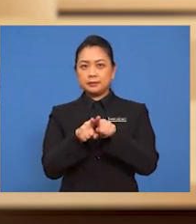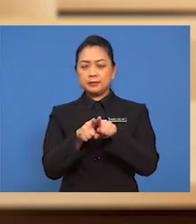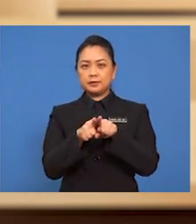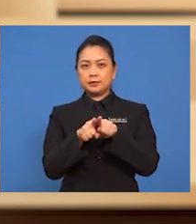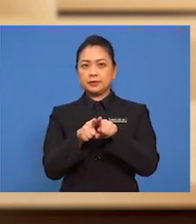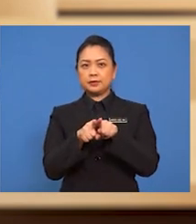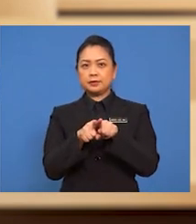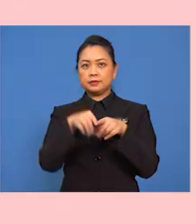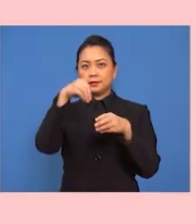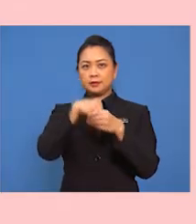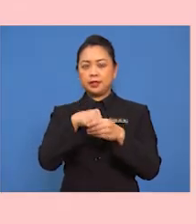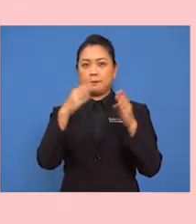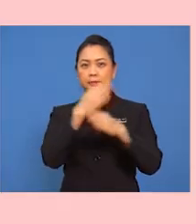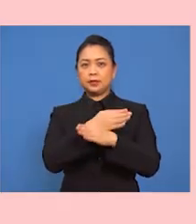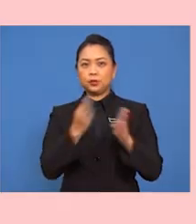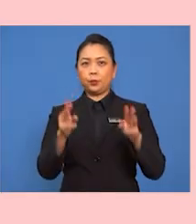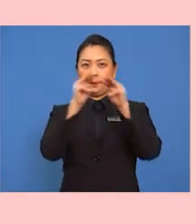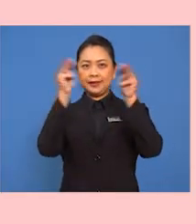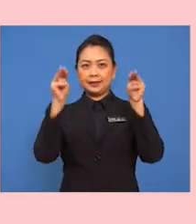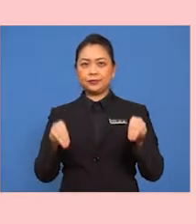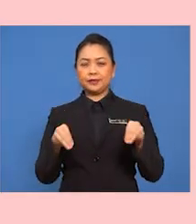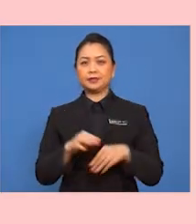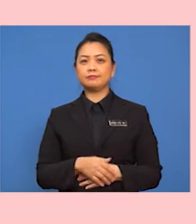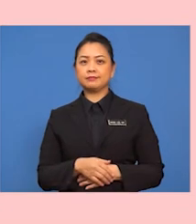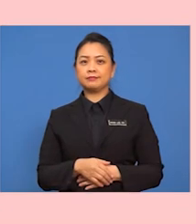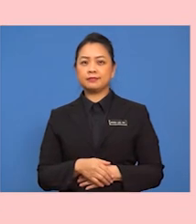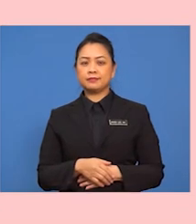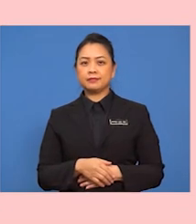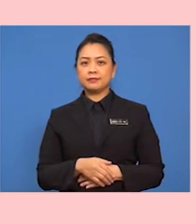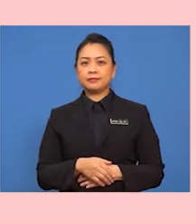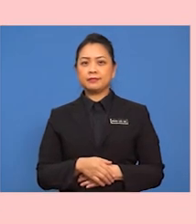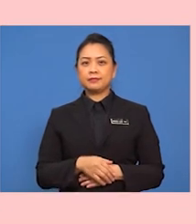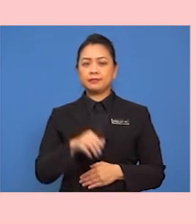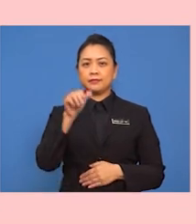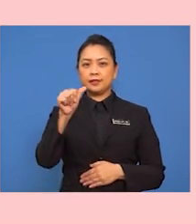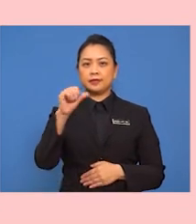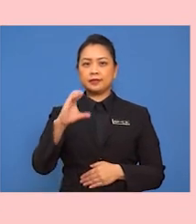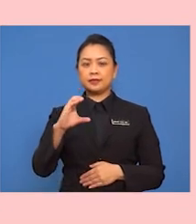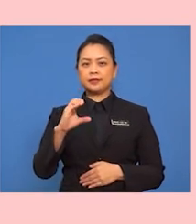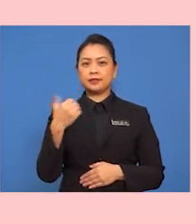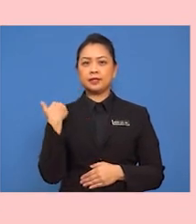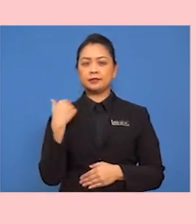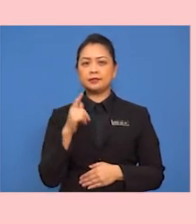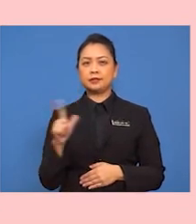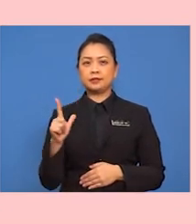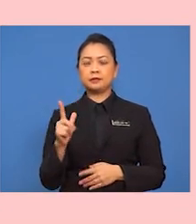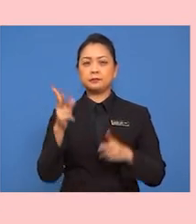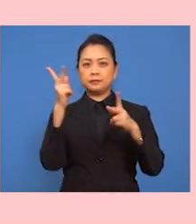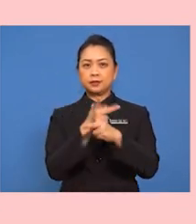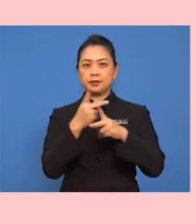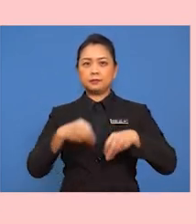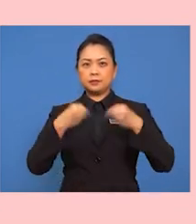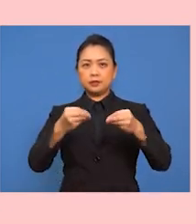serentak dalam bentuk matriks. A dan C merupakan pekali